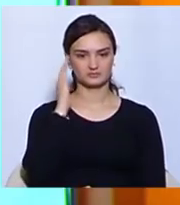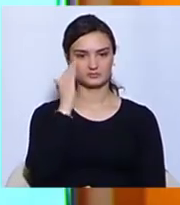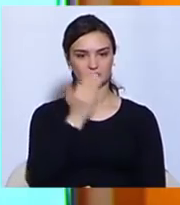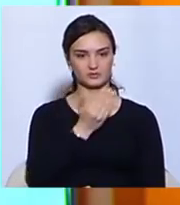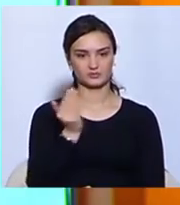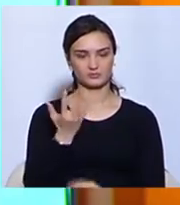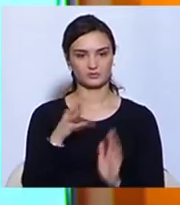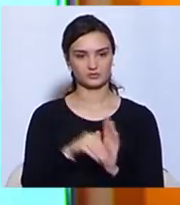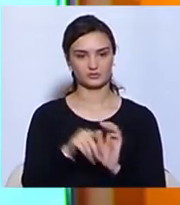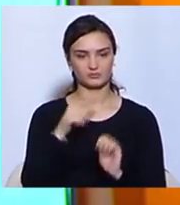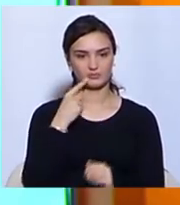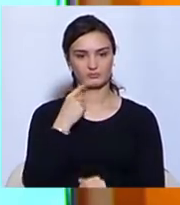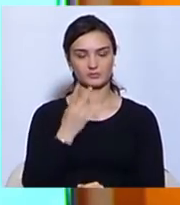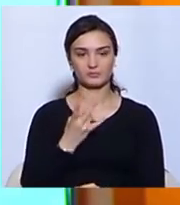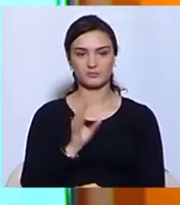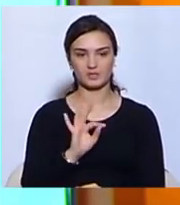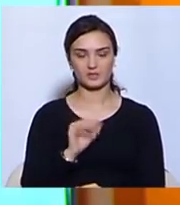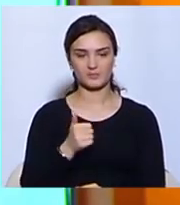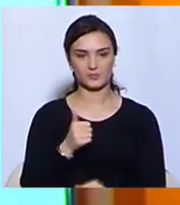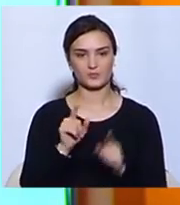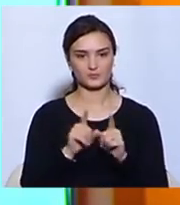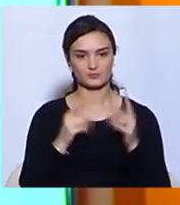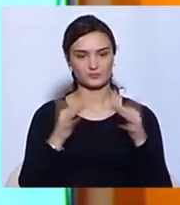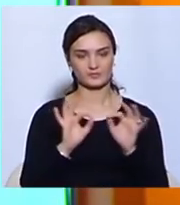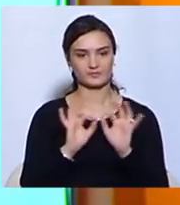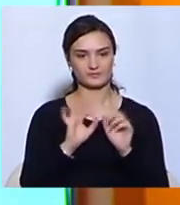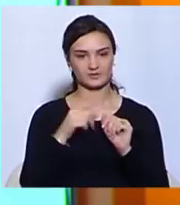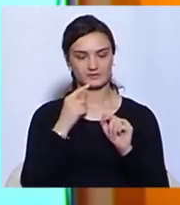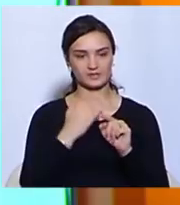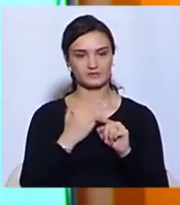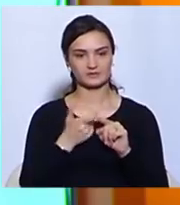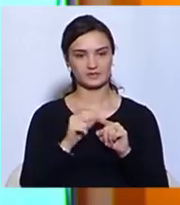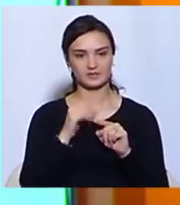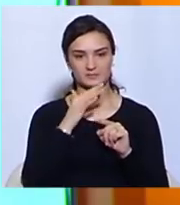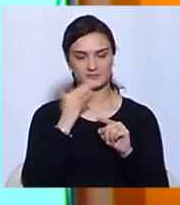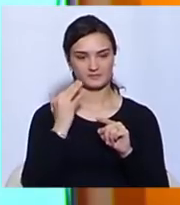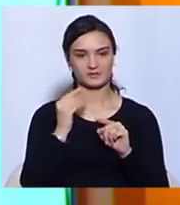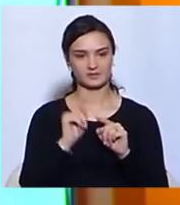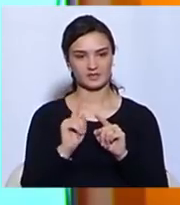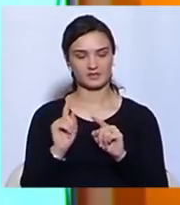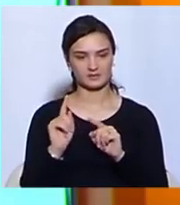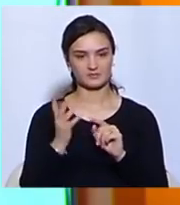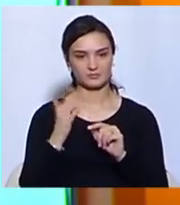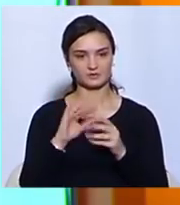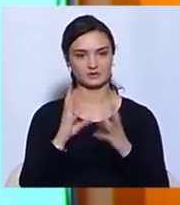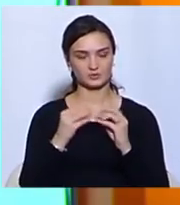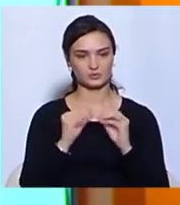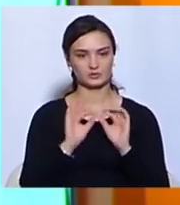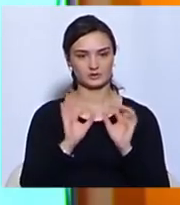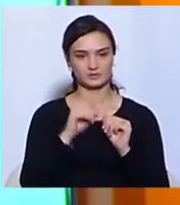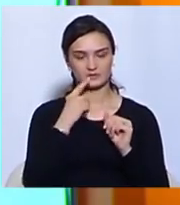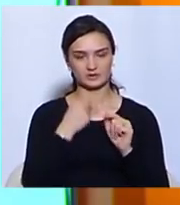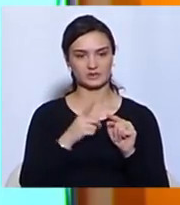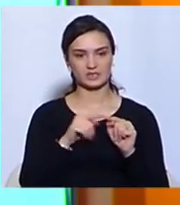ასე მოიხსენიებენ. თუმცა როგორც უკვე შესავალში ვთქვი, აქ ძალიან ბევრი წახნაგი. მოდი ზოგადად ვთქვათ, ეს